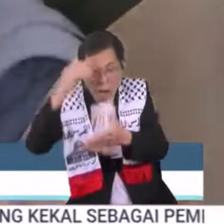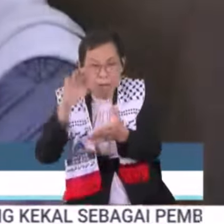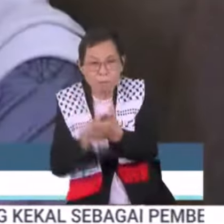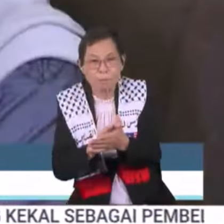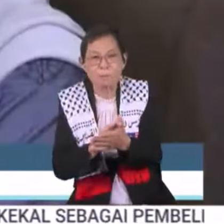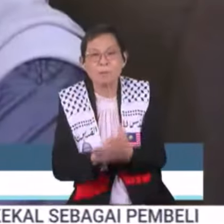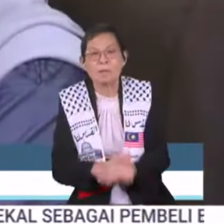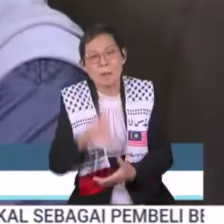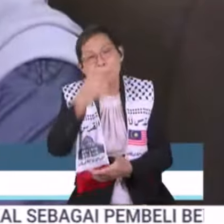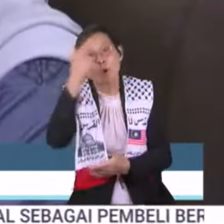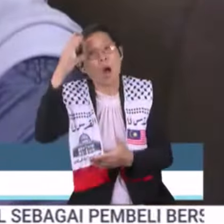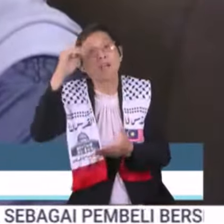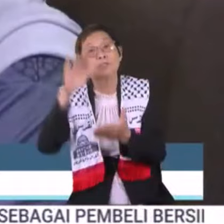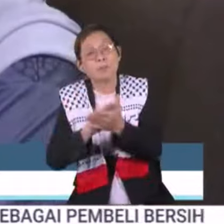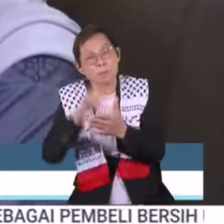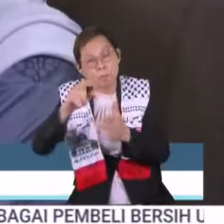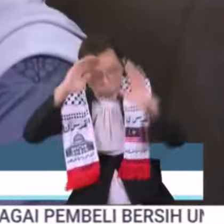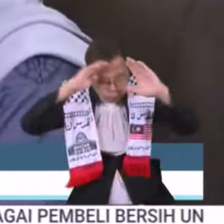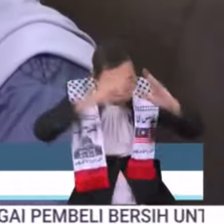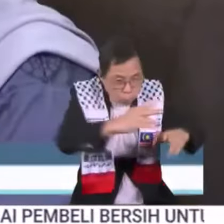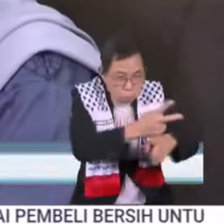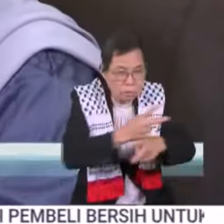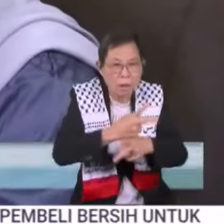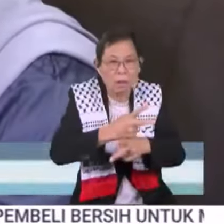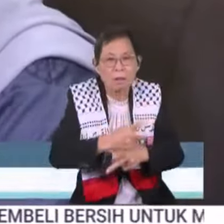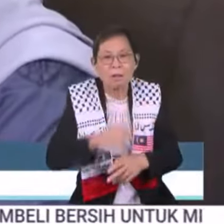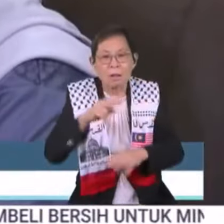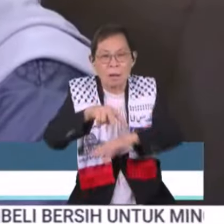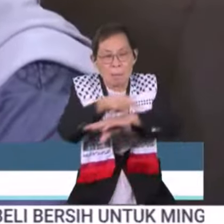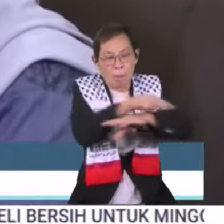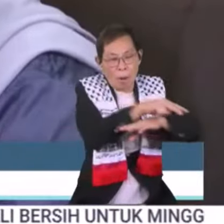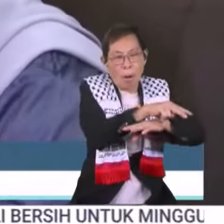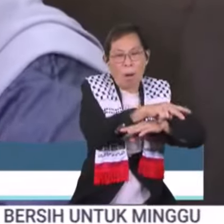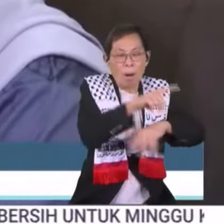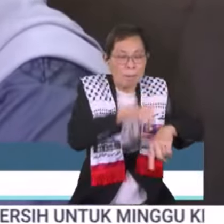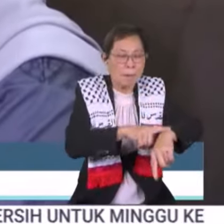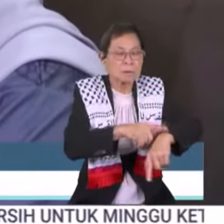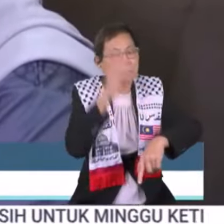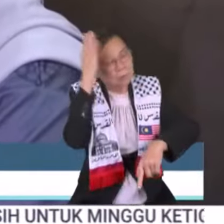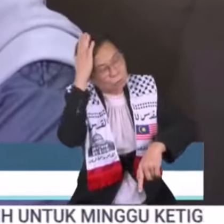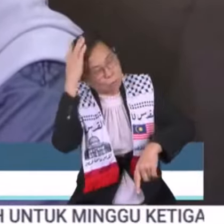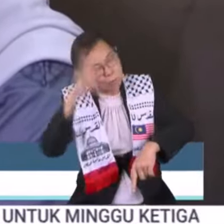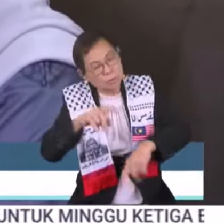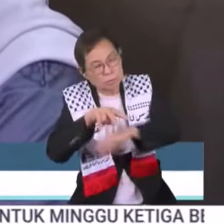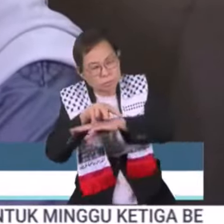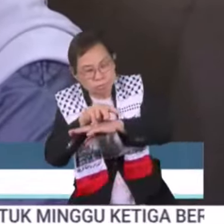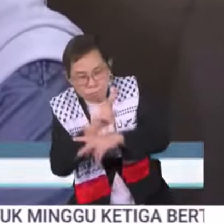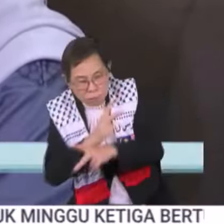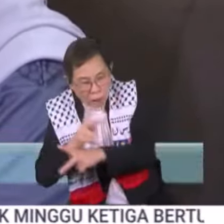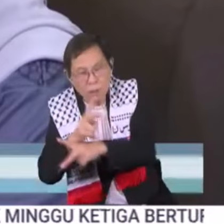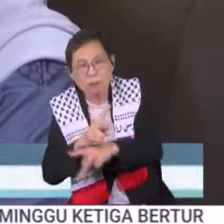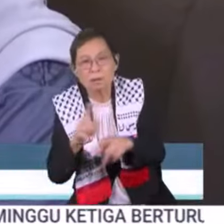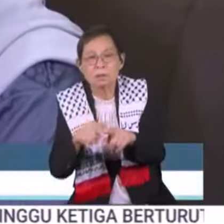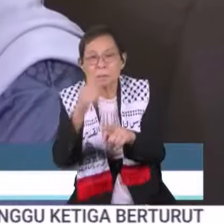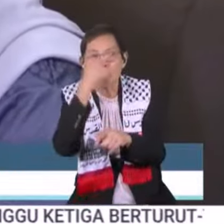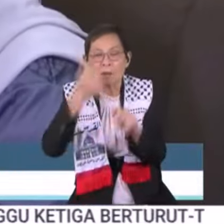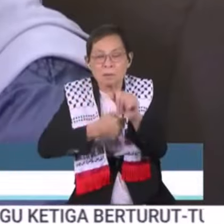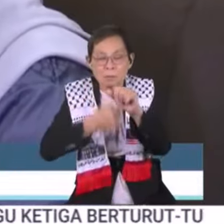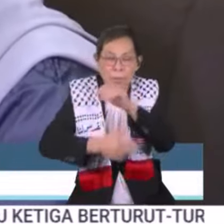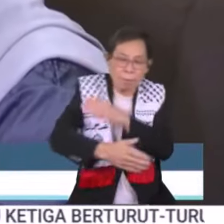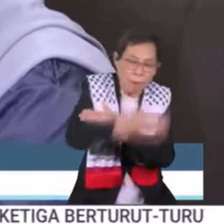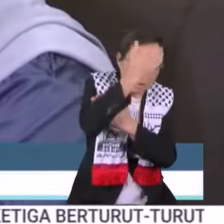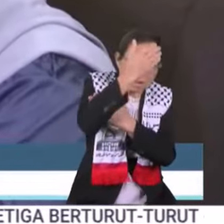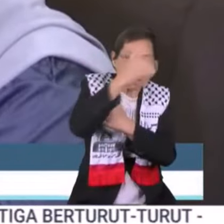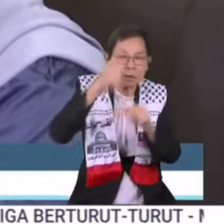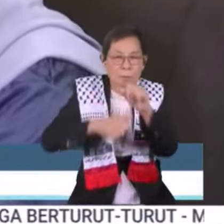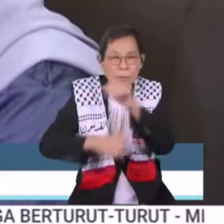rapi. Memang nak kena pantau dia dari segi masa dia tidur pun nak kena pantau sebab setiap pagi boleh